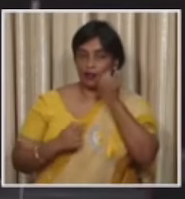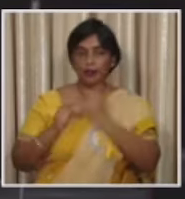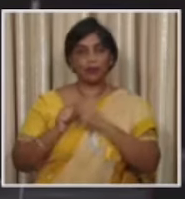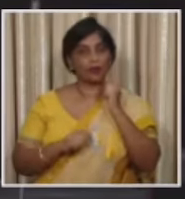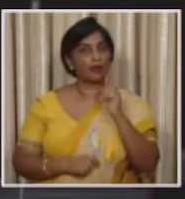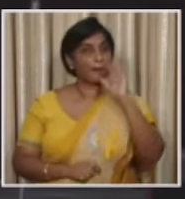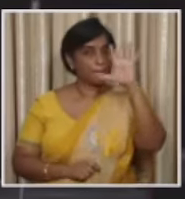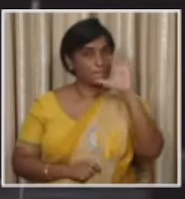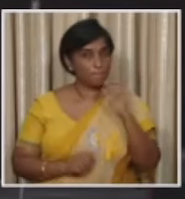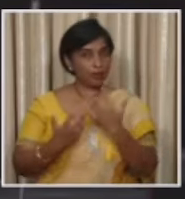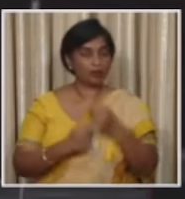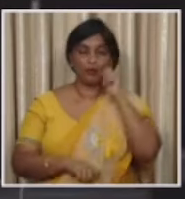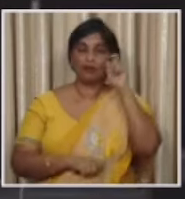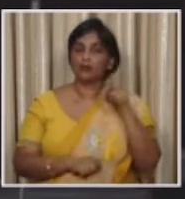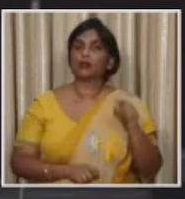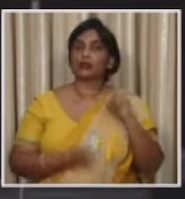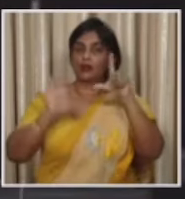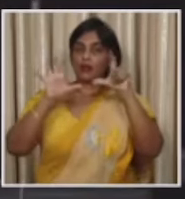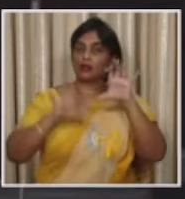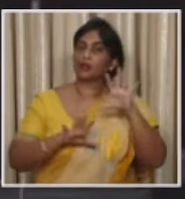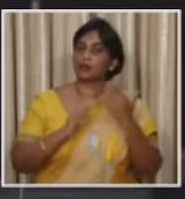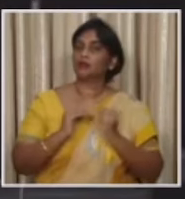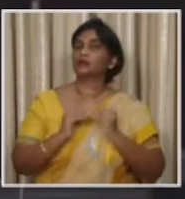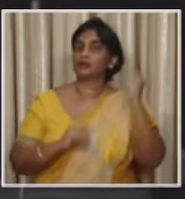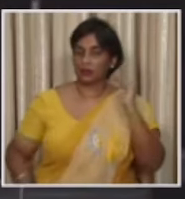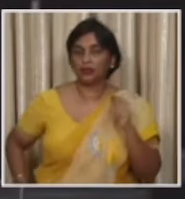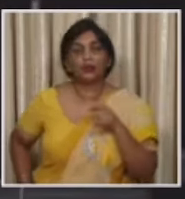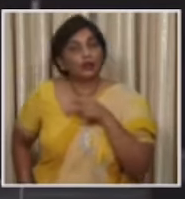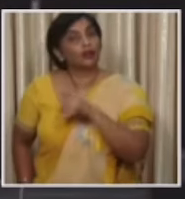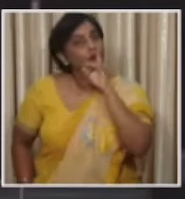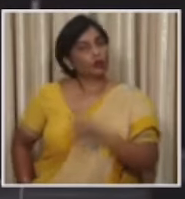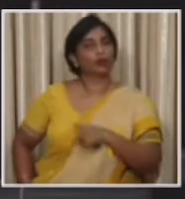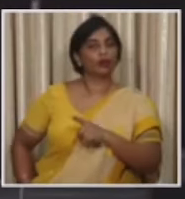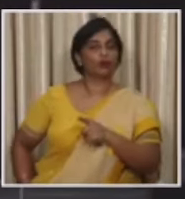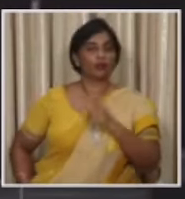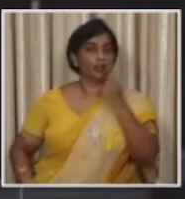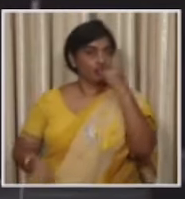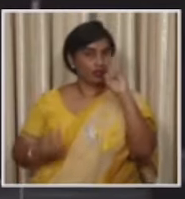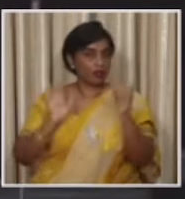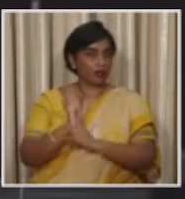දීමනාව රුපියල් 5,000 ලැබපු අයට 7,500 දක්වා වැඩි කරා. ඒ අනුව මේ